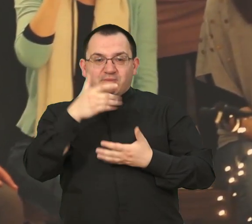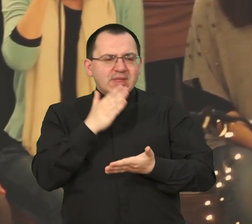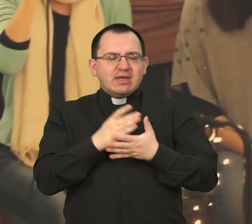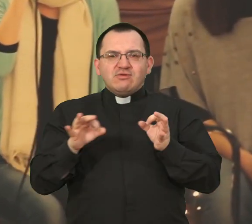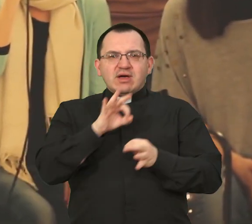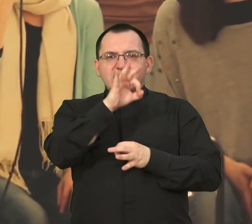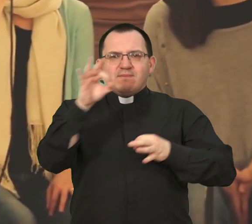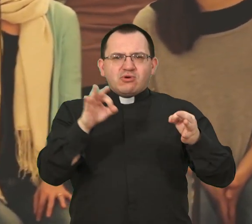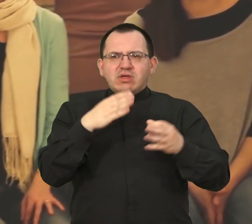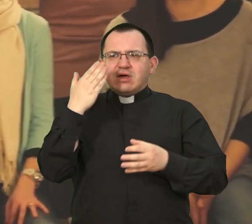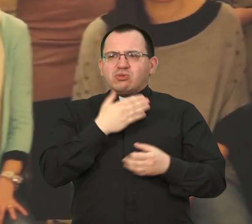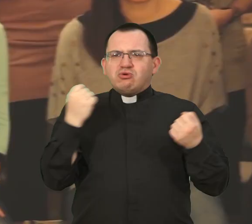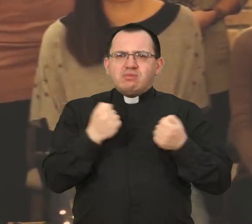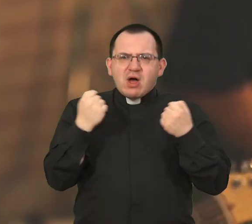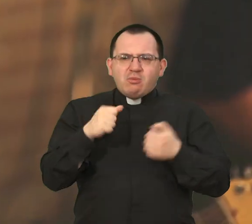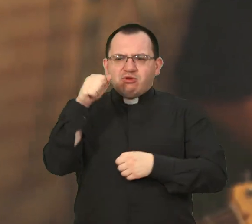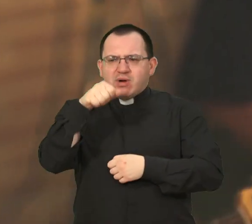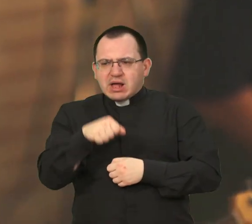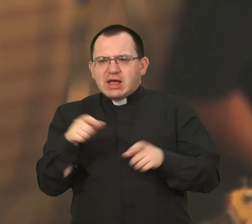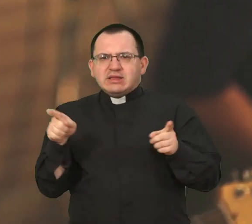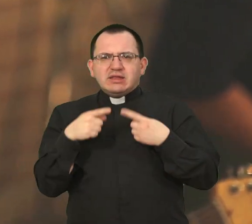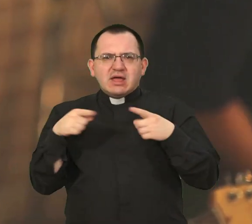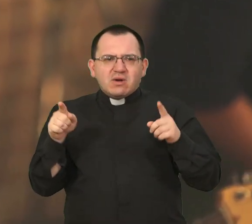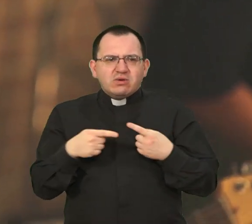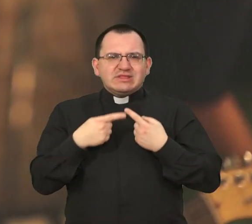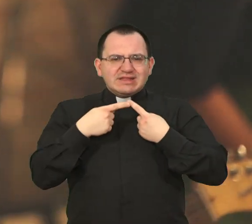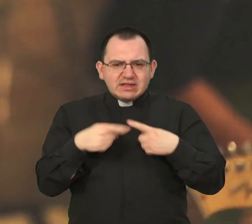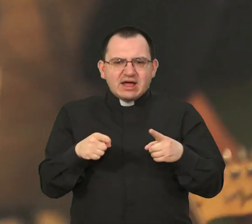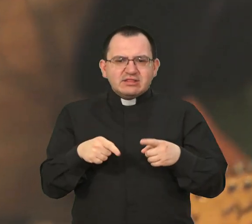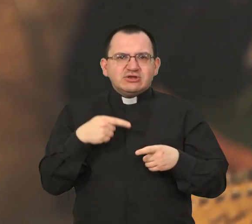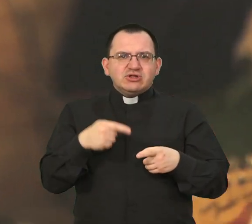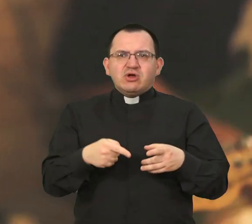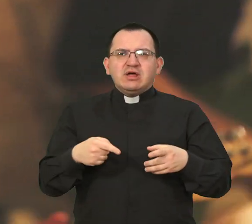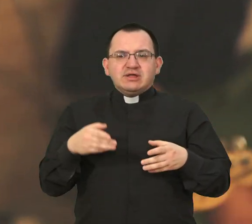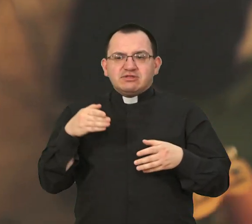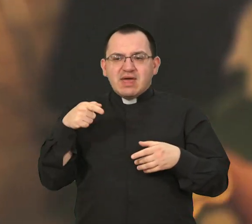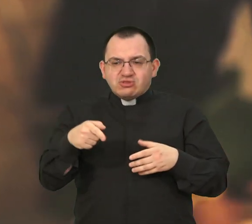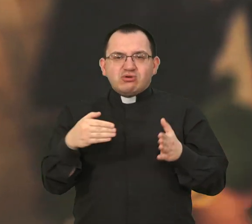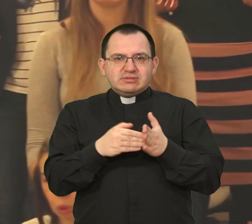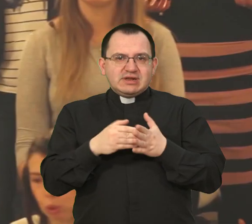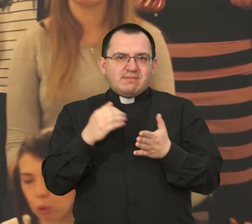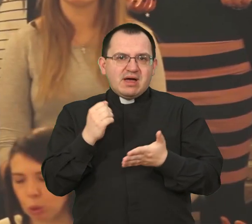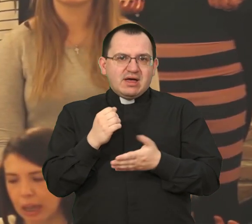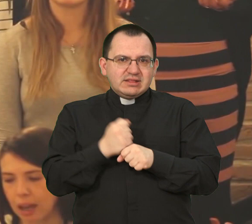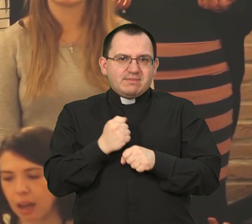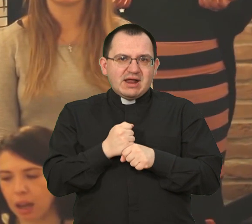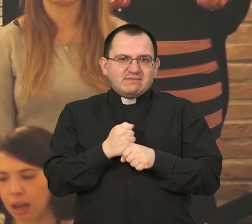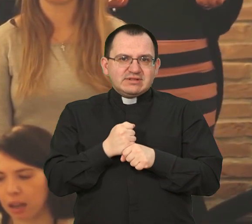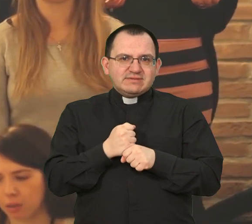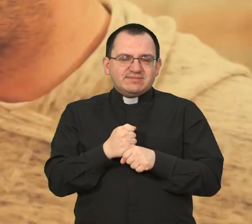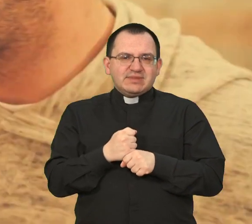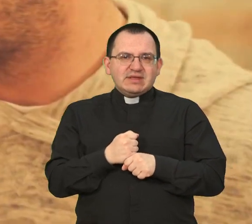radi, duhovne obnove, klanjanja, koncerti, glazba, razne službe, sve je usmjereno na ostvarivanje te vizije, rekao je Buljan.